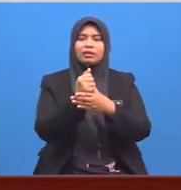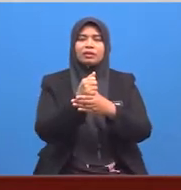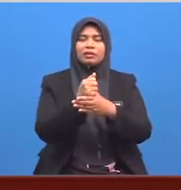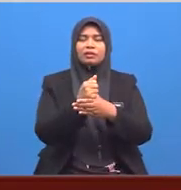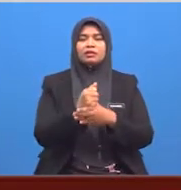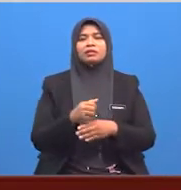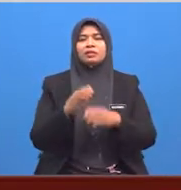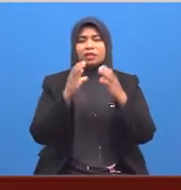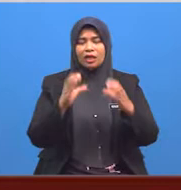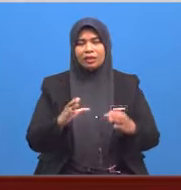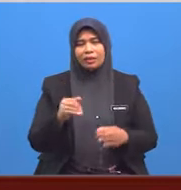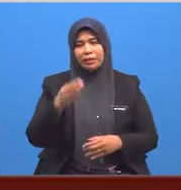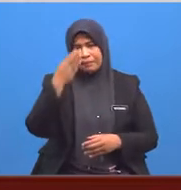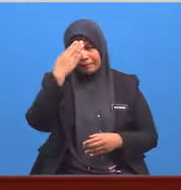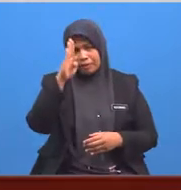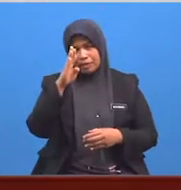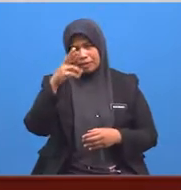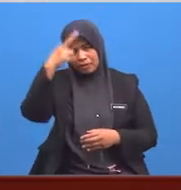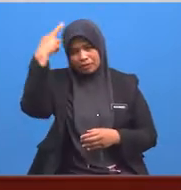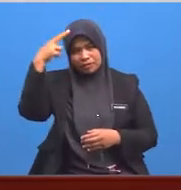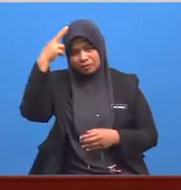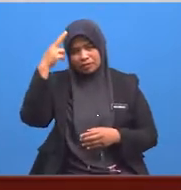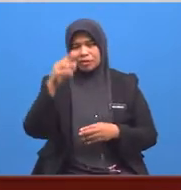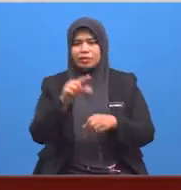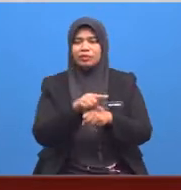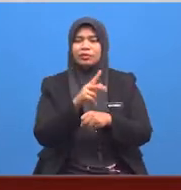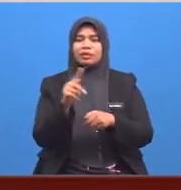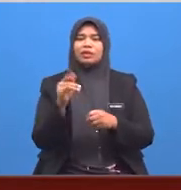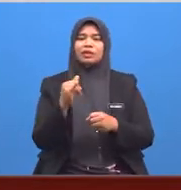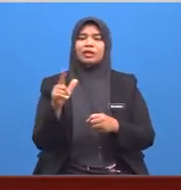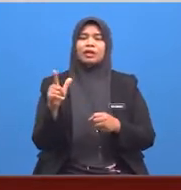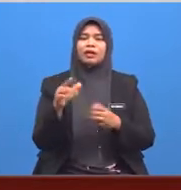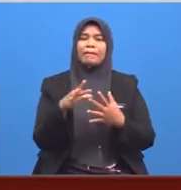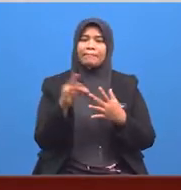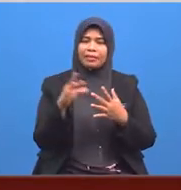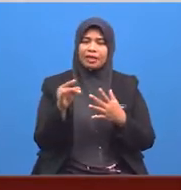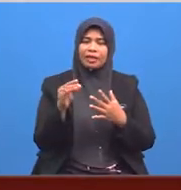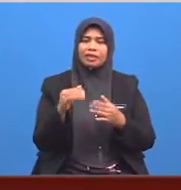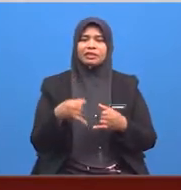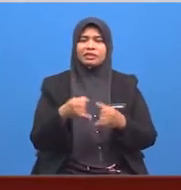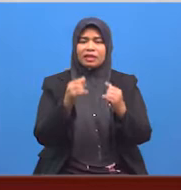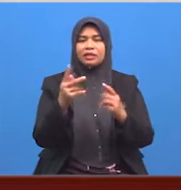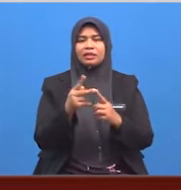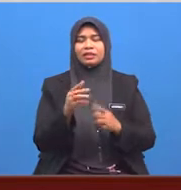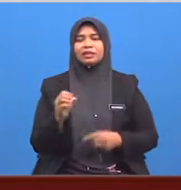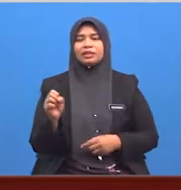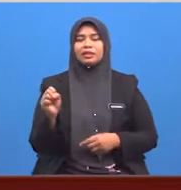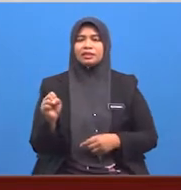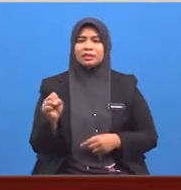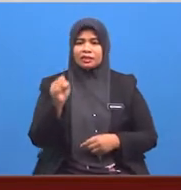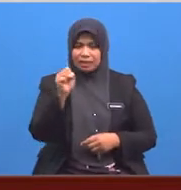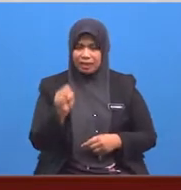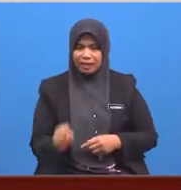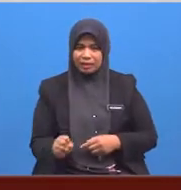pijat yang Baginda Shallallahu Alaihi Wasallam gunakan adalah dengan memilih jalan ke selatan untuk ke